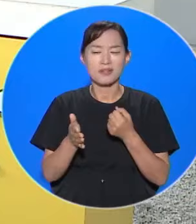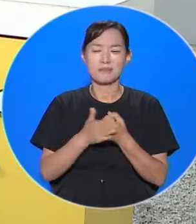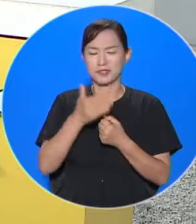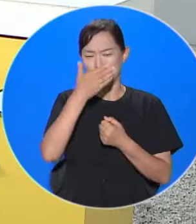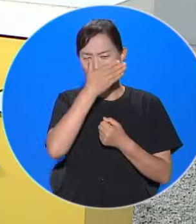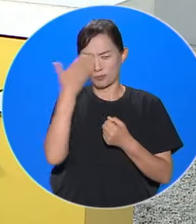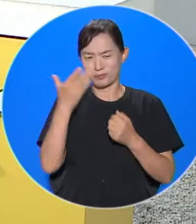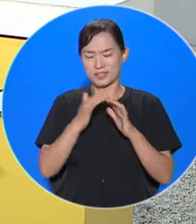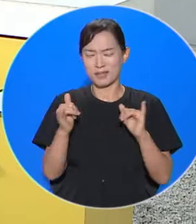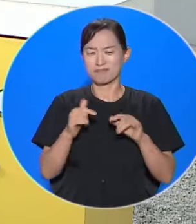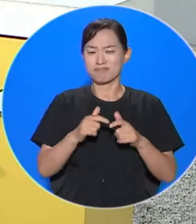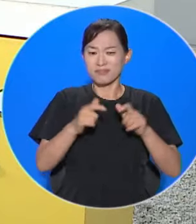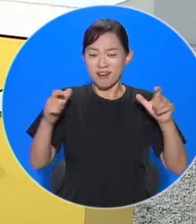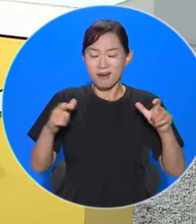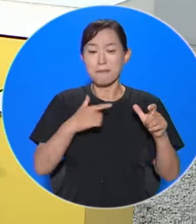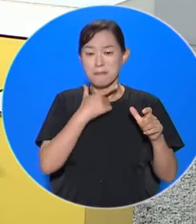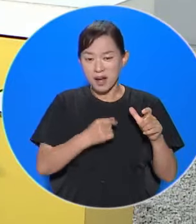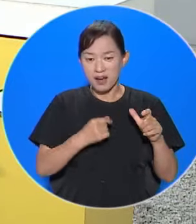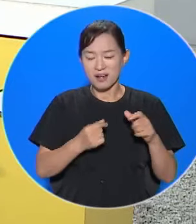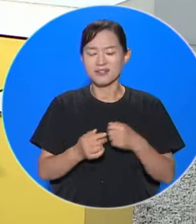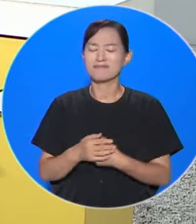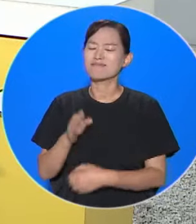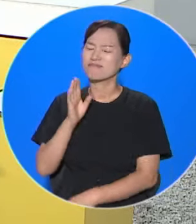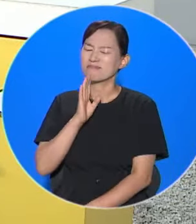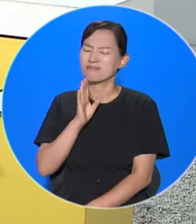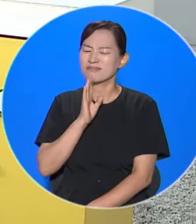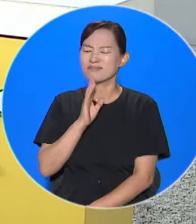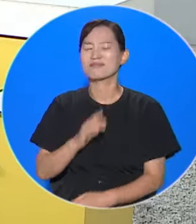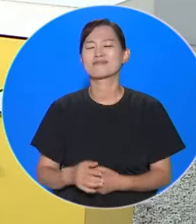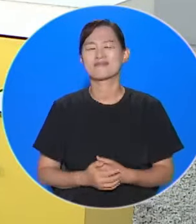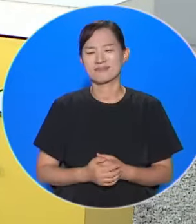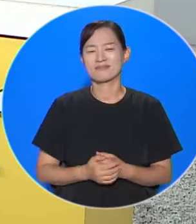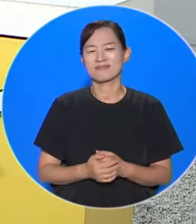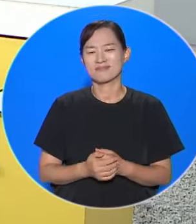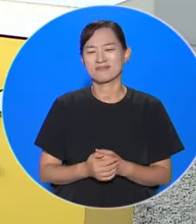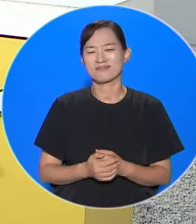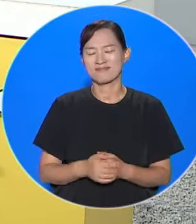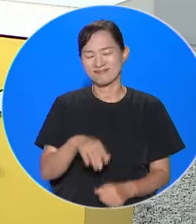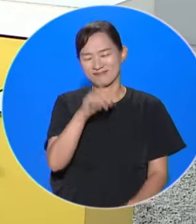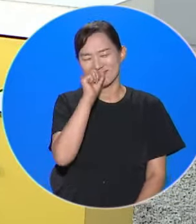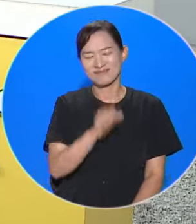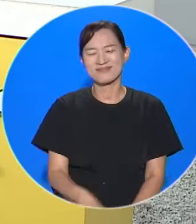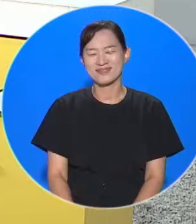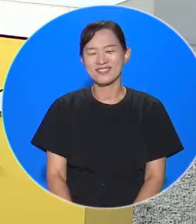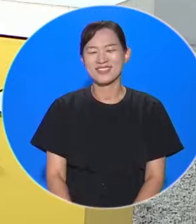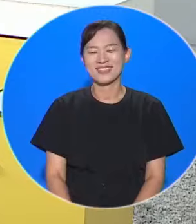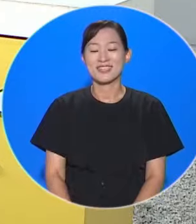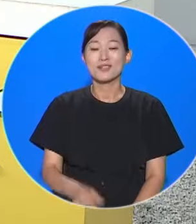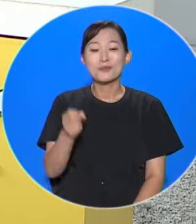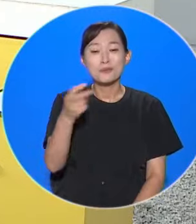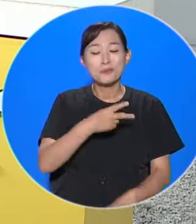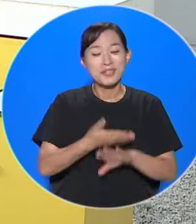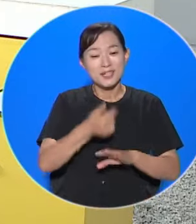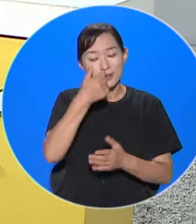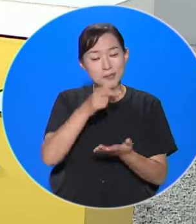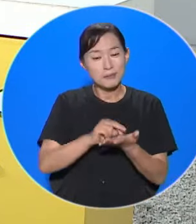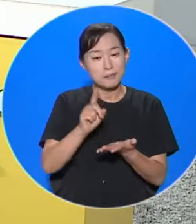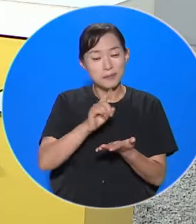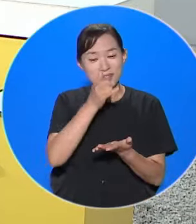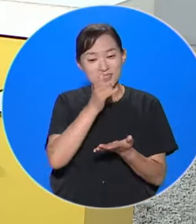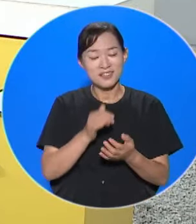청년들이 많아지면 좋겠다 이런 거죠? 예예예. 예, 예. 아, 그래요. 좋습니다. 권사님 또 어떤 기도 제목